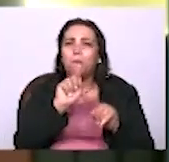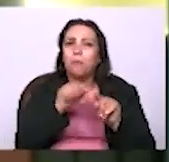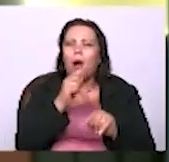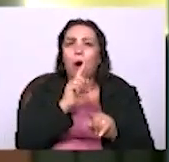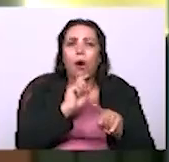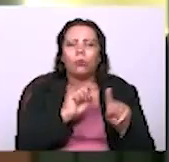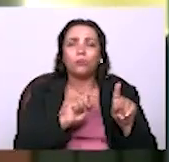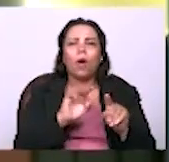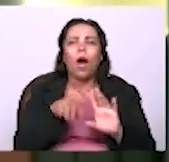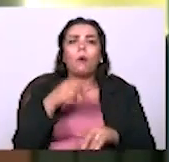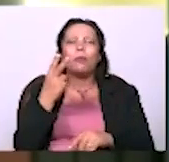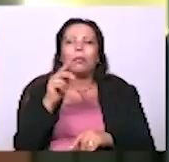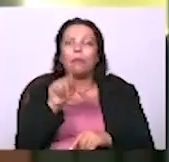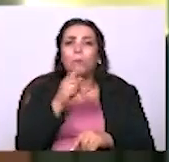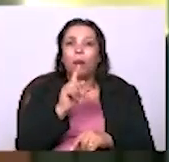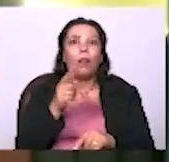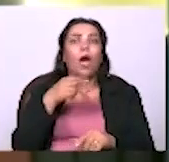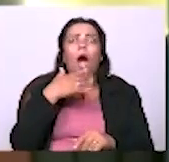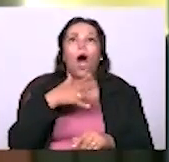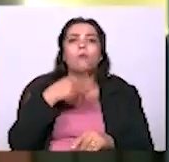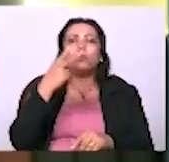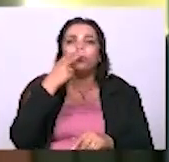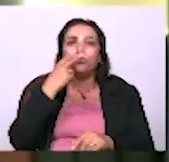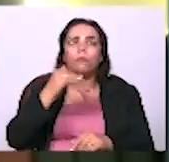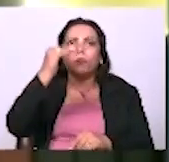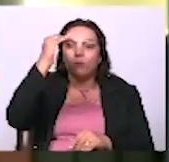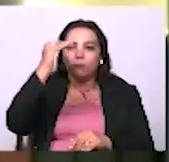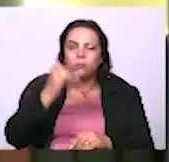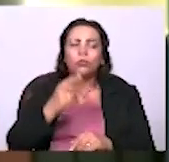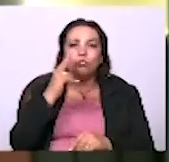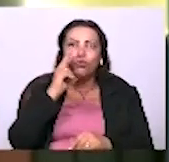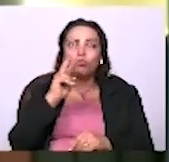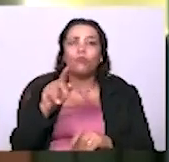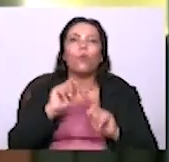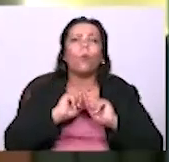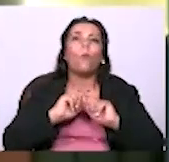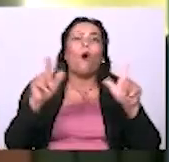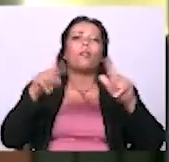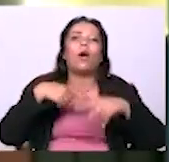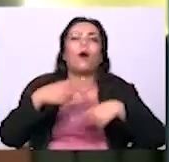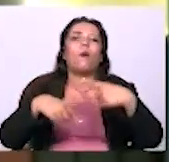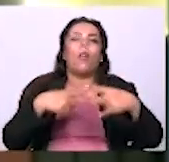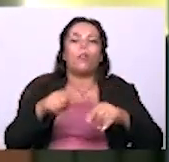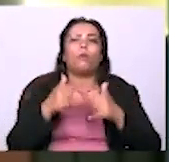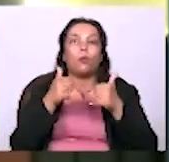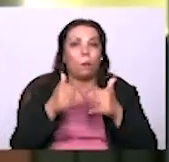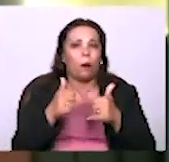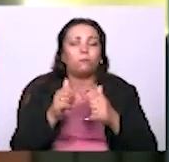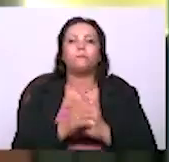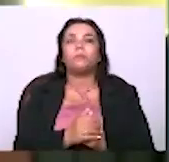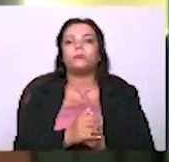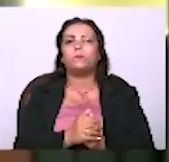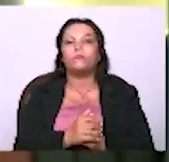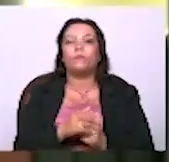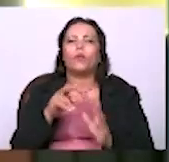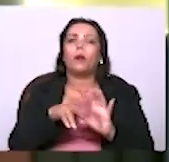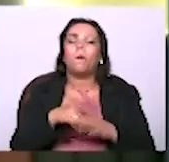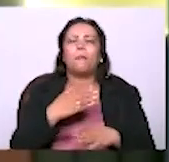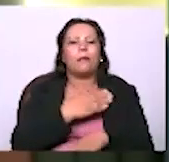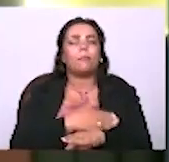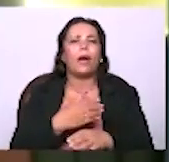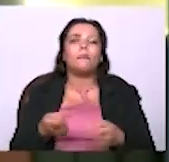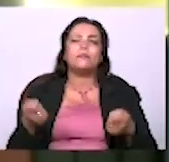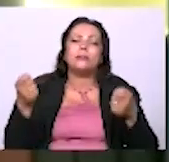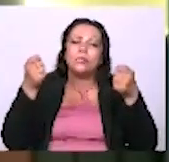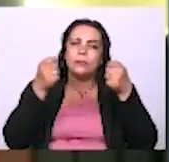وث من لا احنا عايزين نشوف انخفاض ملحوظ ومستدام طبعا اعباء زياده